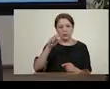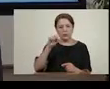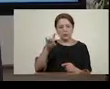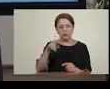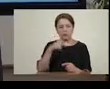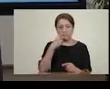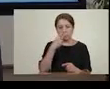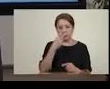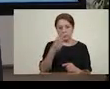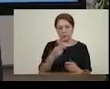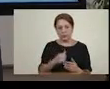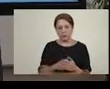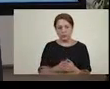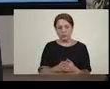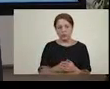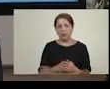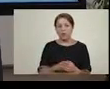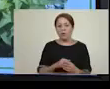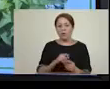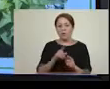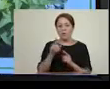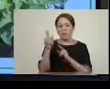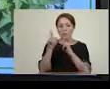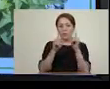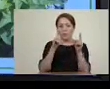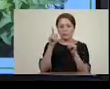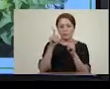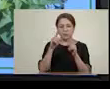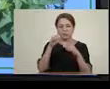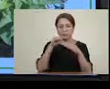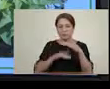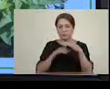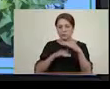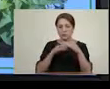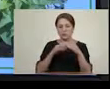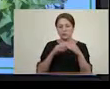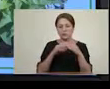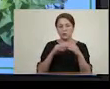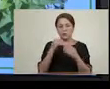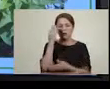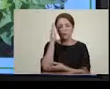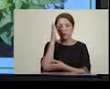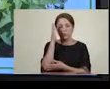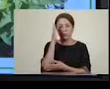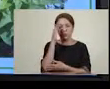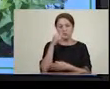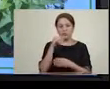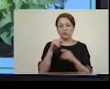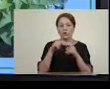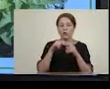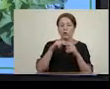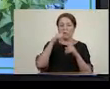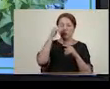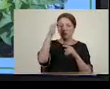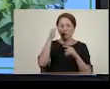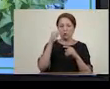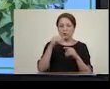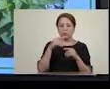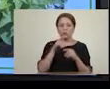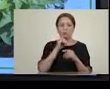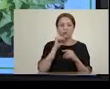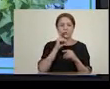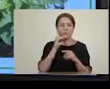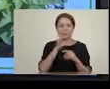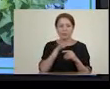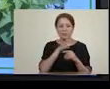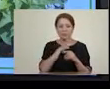farqli o'laroq poyasining pastki qismi yog'ochlashgan, yuqori yashil qismi esa qishda sovuq urib nobud bo'ladigan